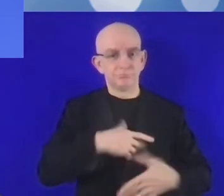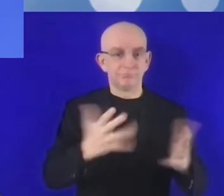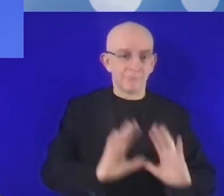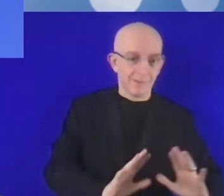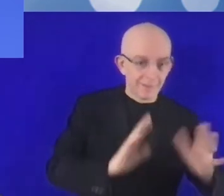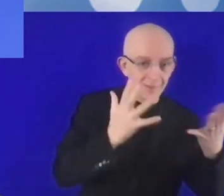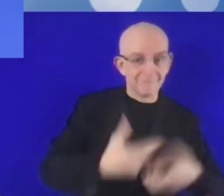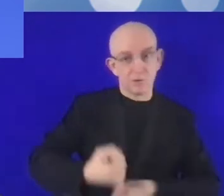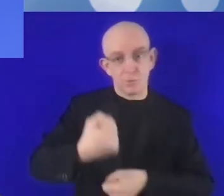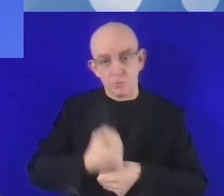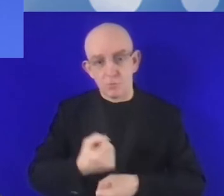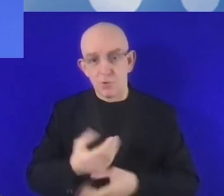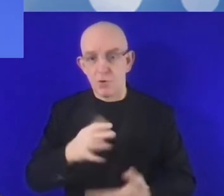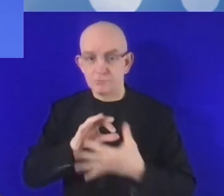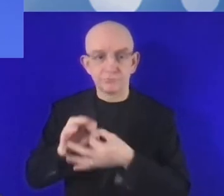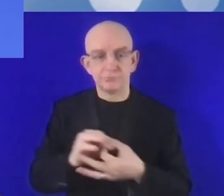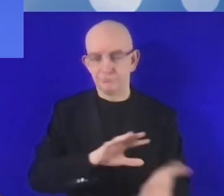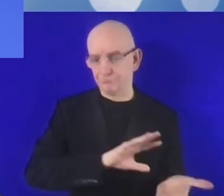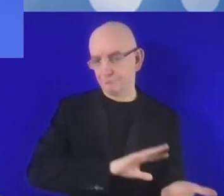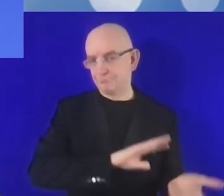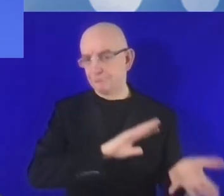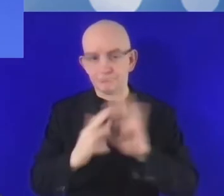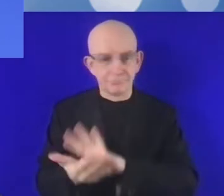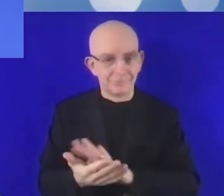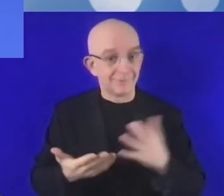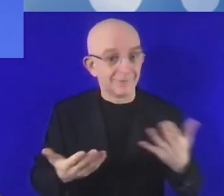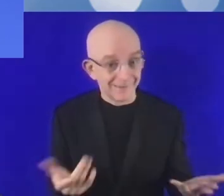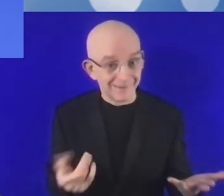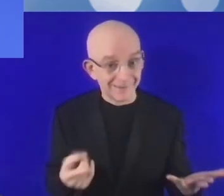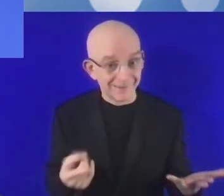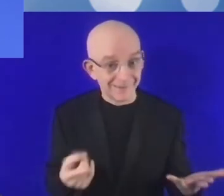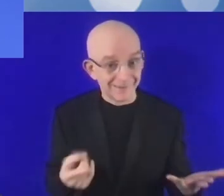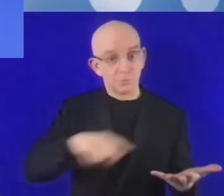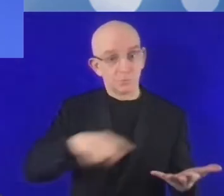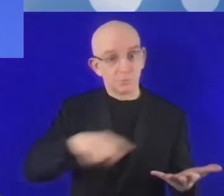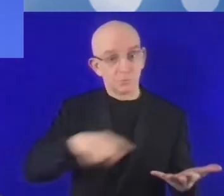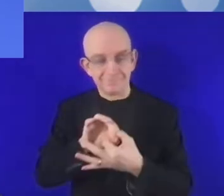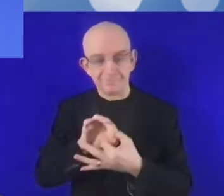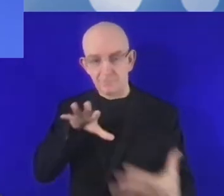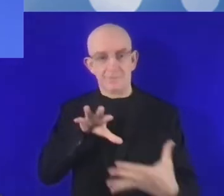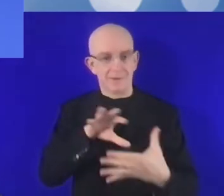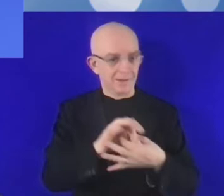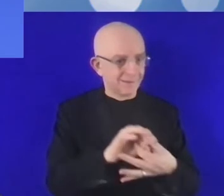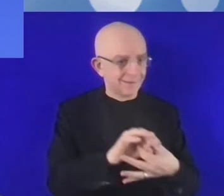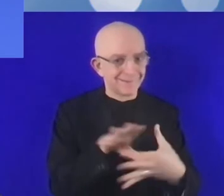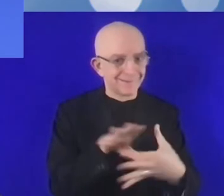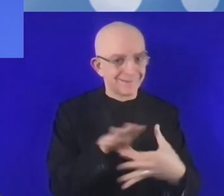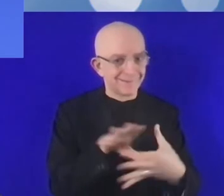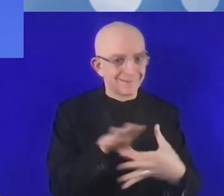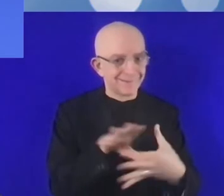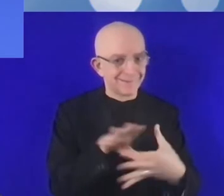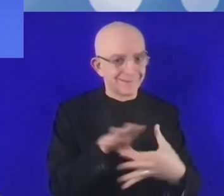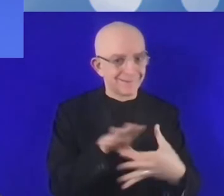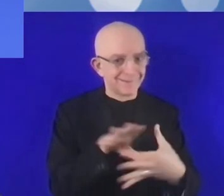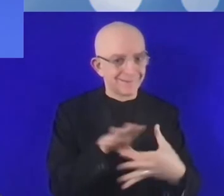nous sommes conscients de l'importance d'Internet à cause de la pandémie de Covid-19, cette pandémie qui a donné toute son importance